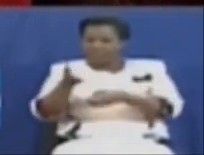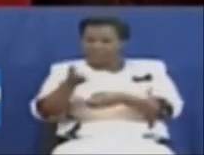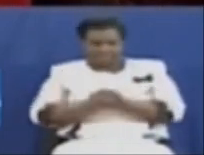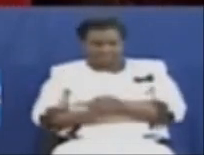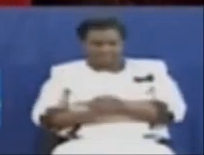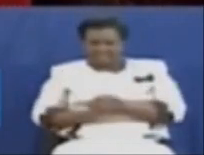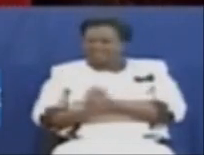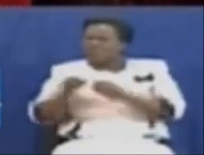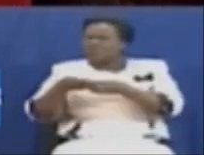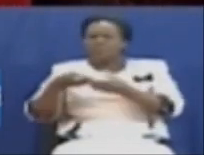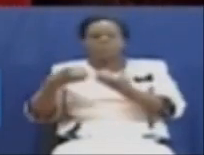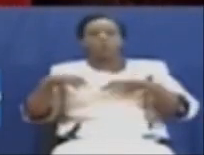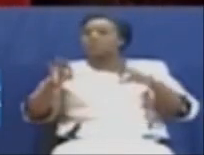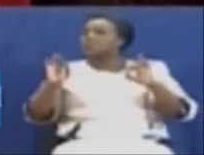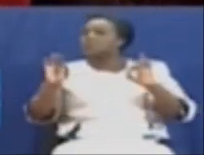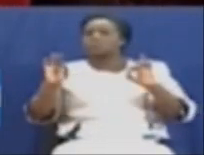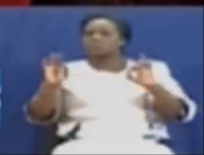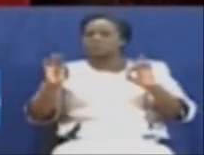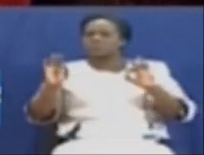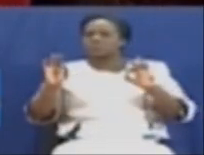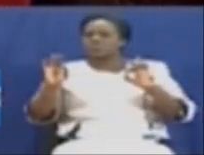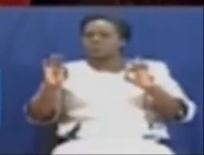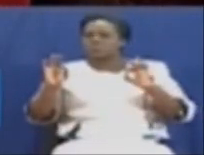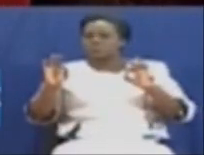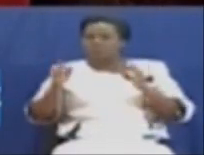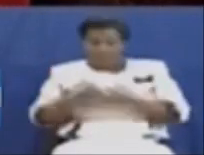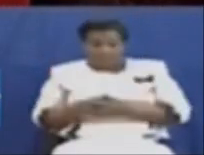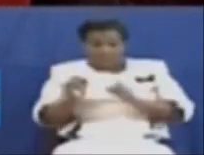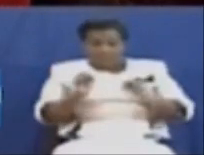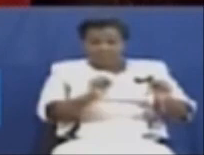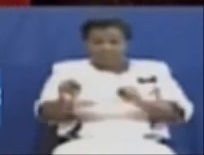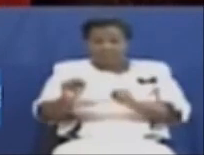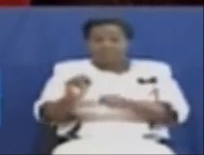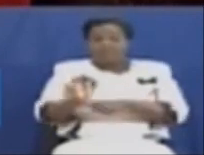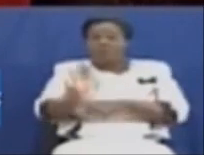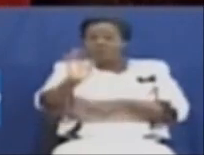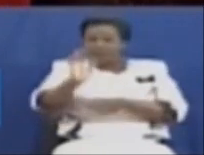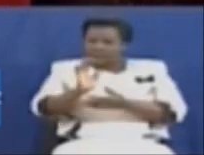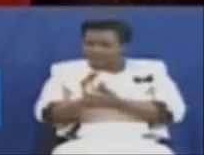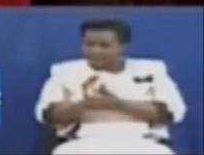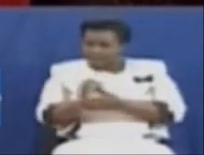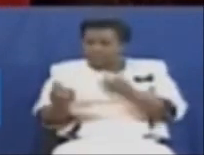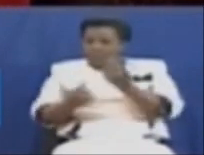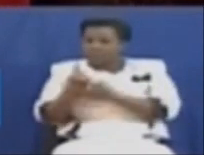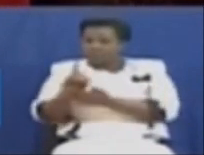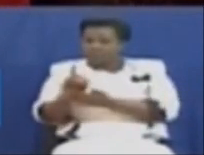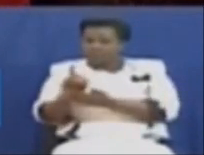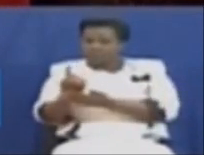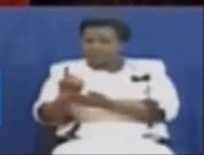na watendaji wake vile vile wamekuwa ni partisan na masuala haya yamejitokeza wazi na yanaonekana. Mheshimiwa Waziri Mkuu,